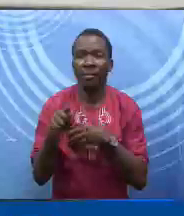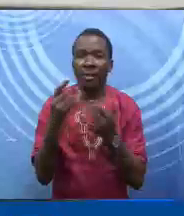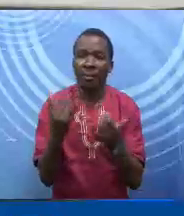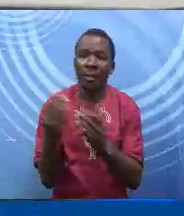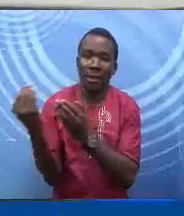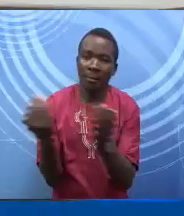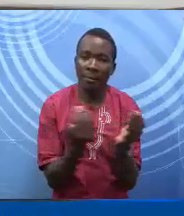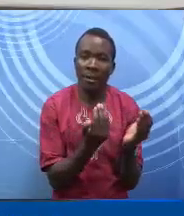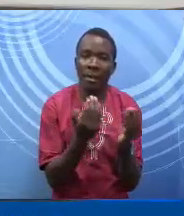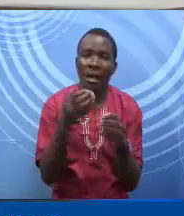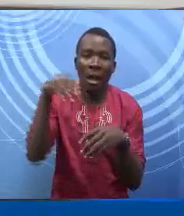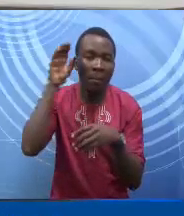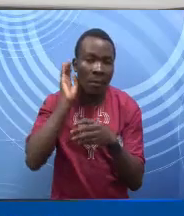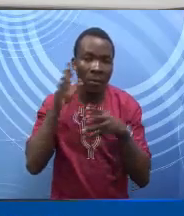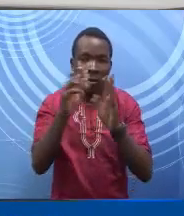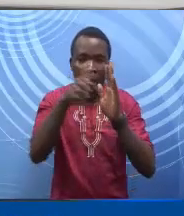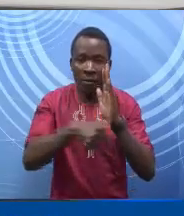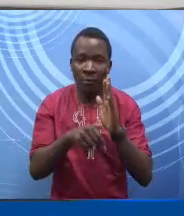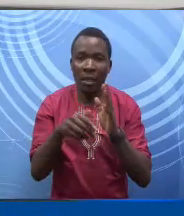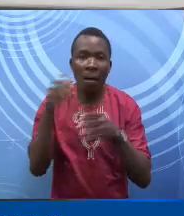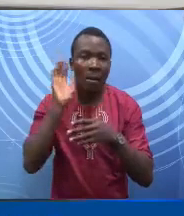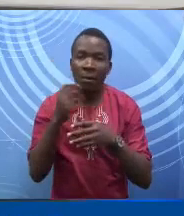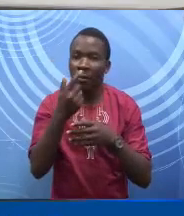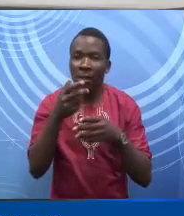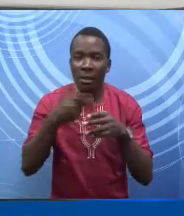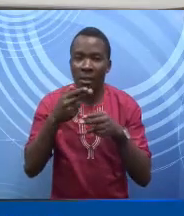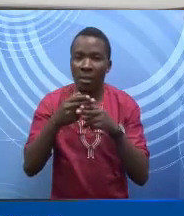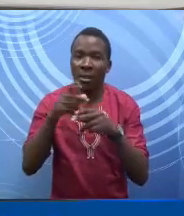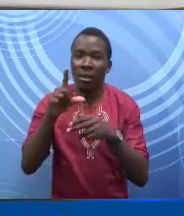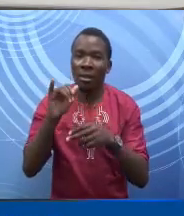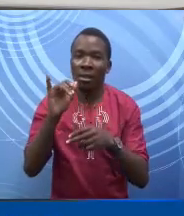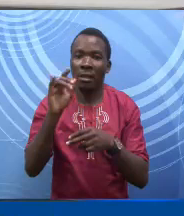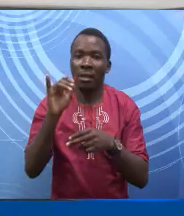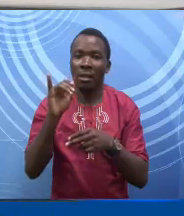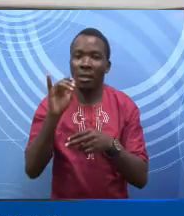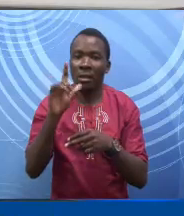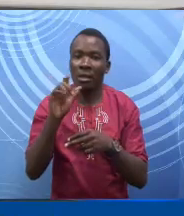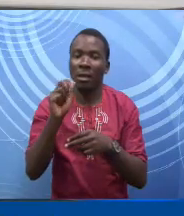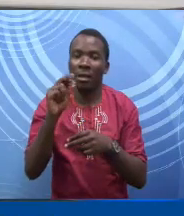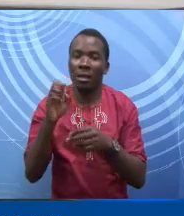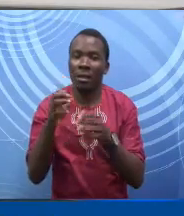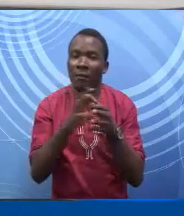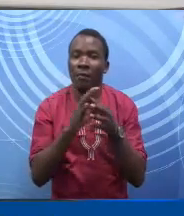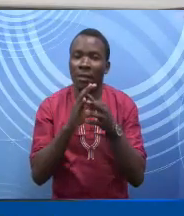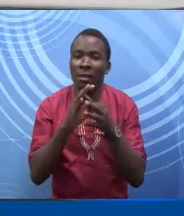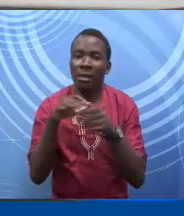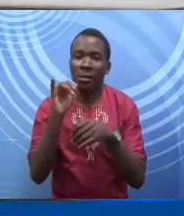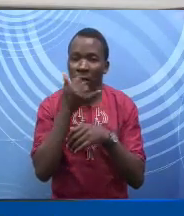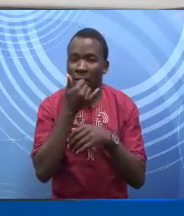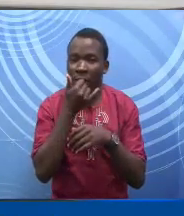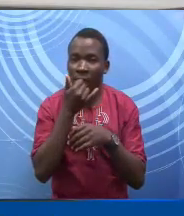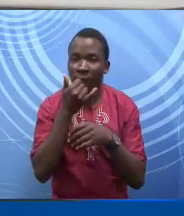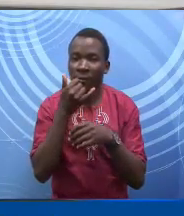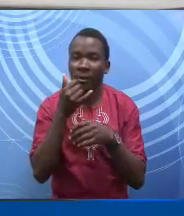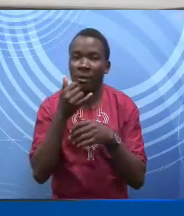Reka mbaye ikaze mu makuru ku buryo burambuye na makuru mbye kugezweho nanjye Liliane Hiradukunda nkabangiye gufatanya na Musabyimana Joseph kugira